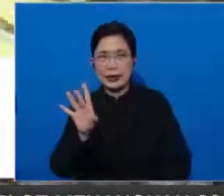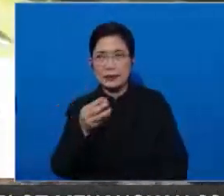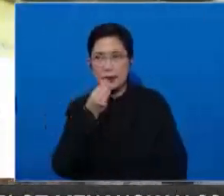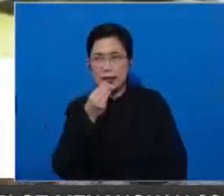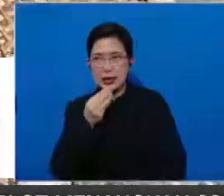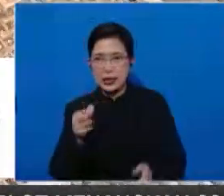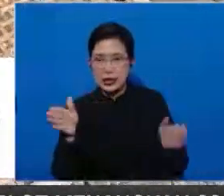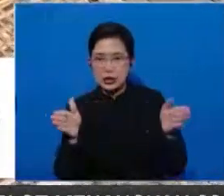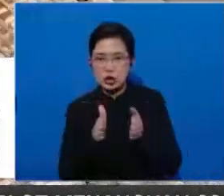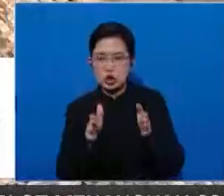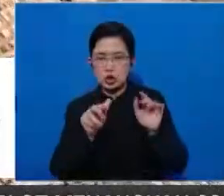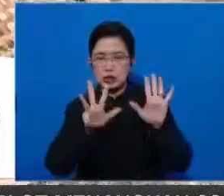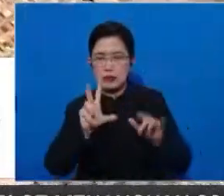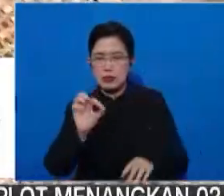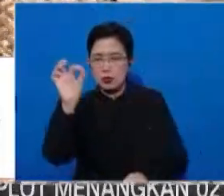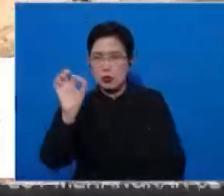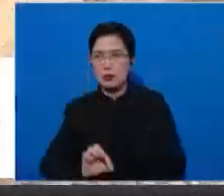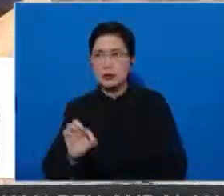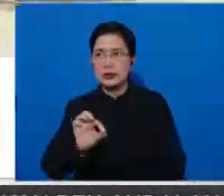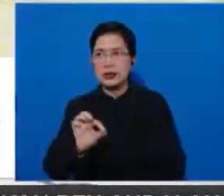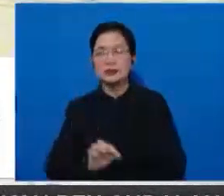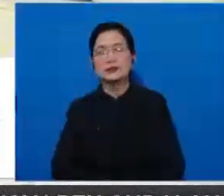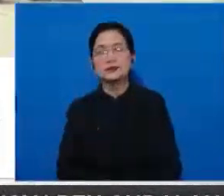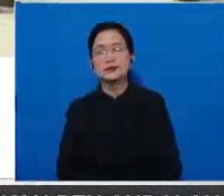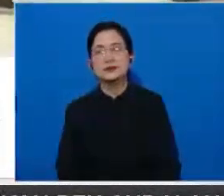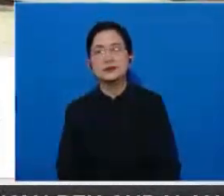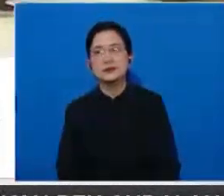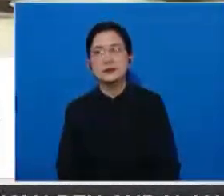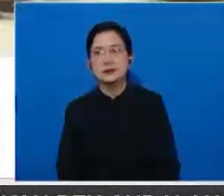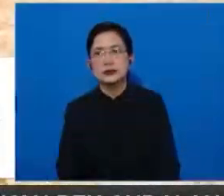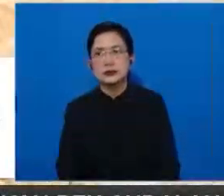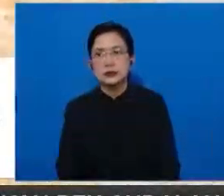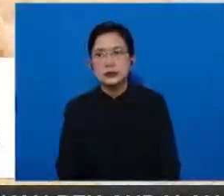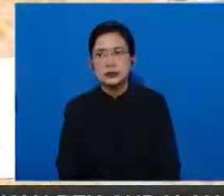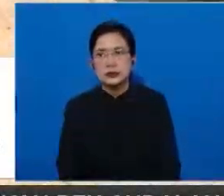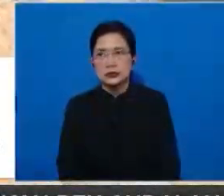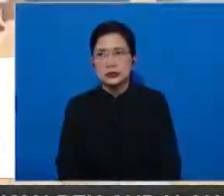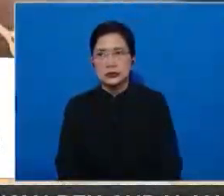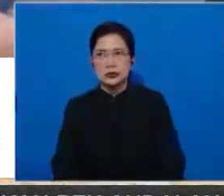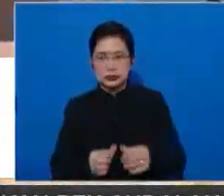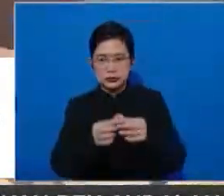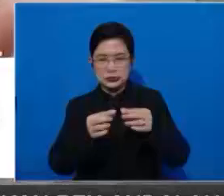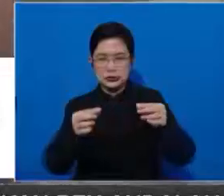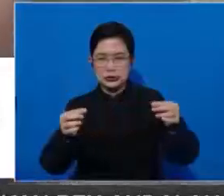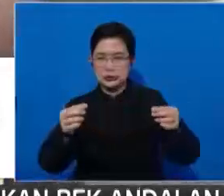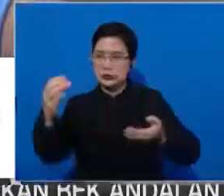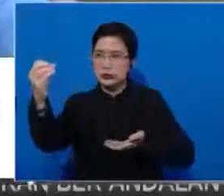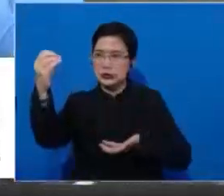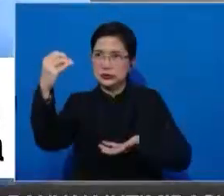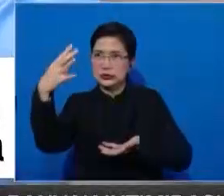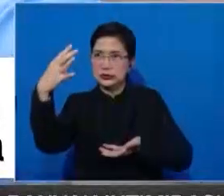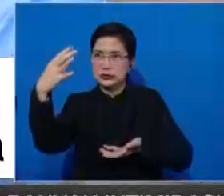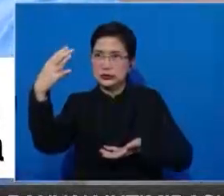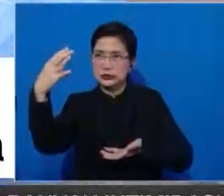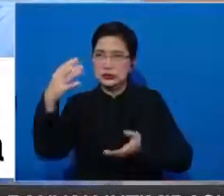akan menyusut hingga 90% selama proses pengeringan. dia pepayanya ketika dikeringkan itu tidak maksimal. Nah ini kalau misalkan